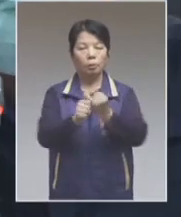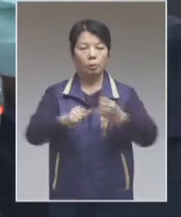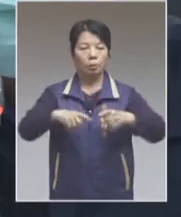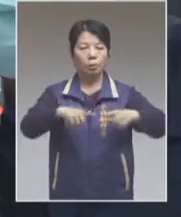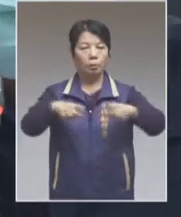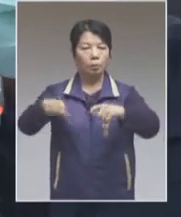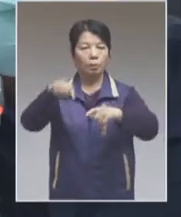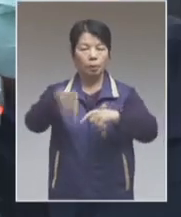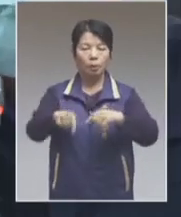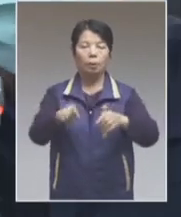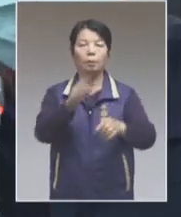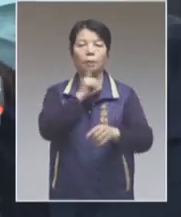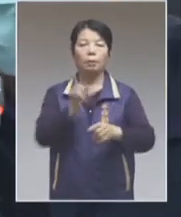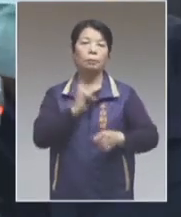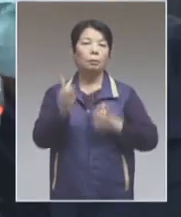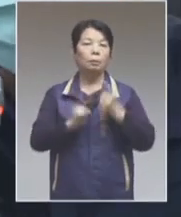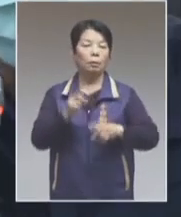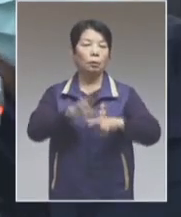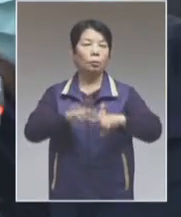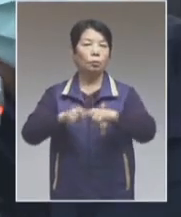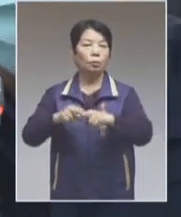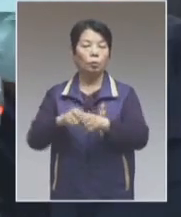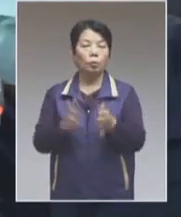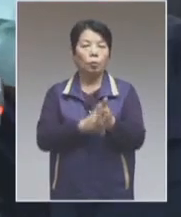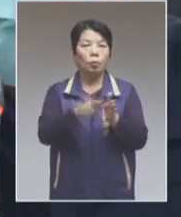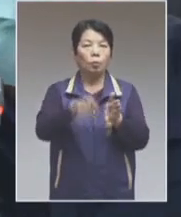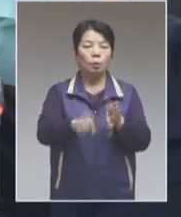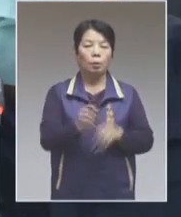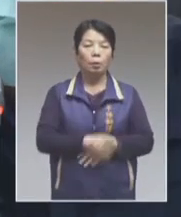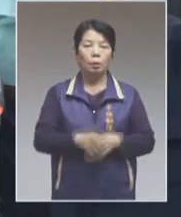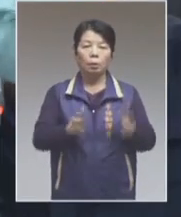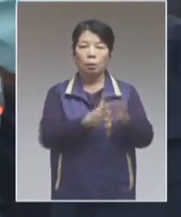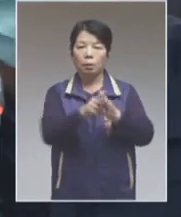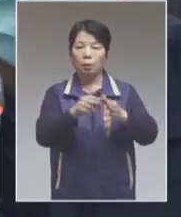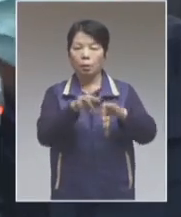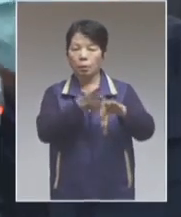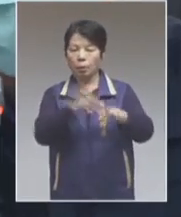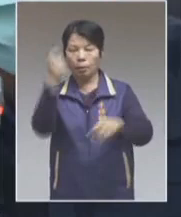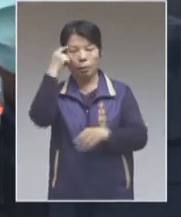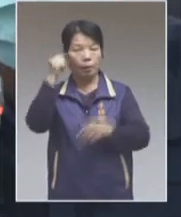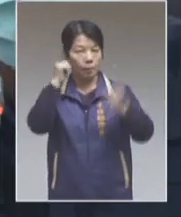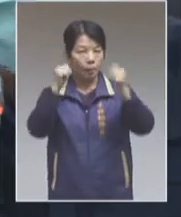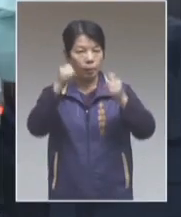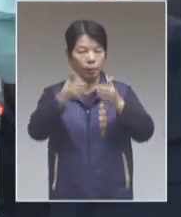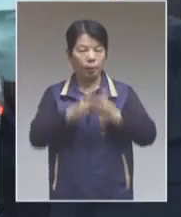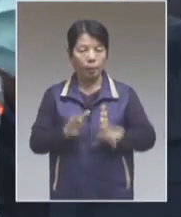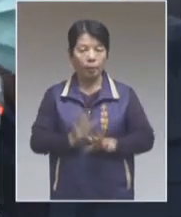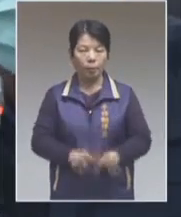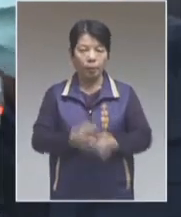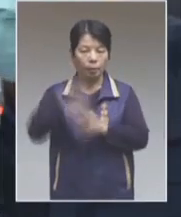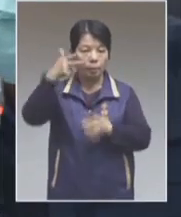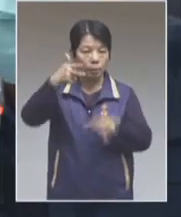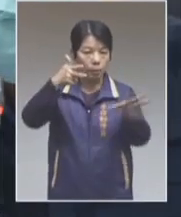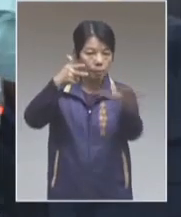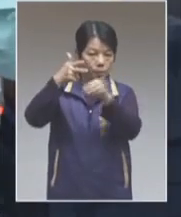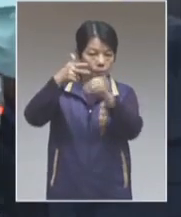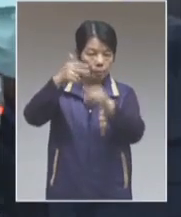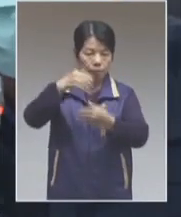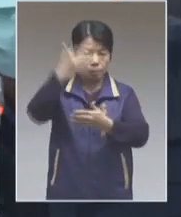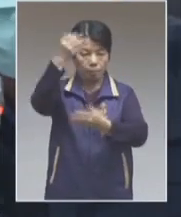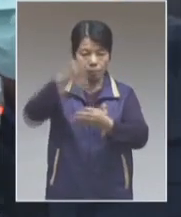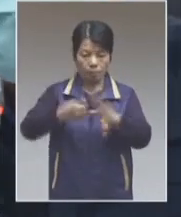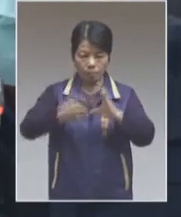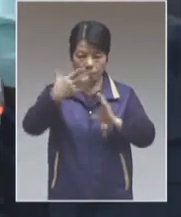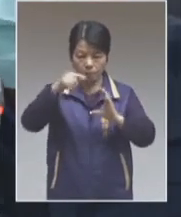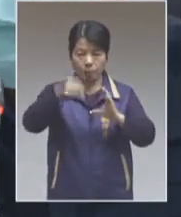好，是自由座。那相关的一个车厢，目前呢，我们在请他回忆当中，那我们也配合调阅监视画面，如果有进一步的